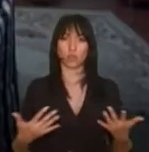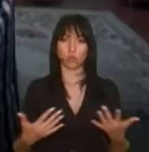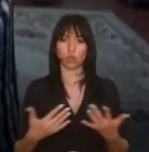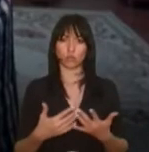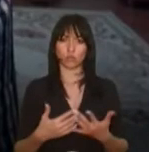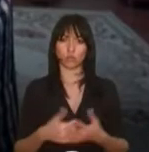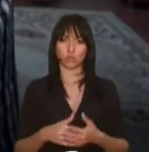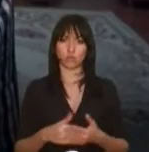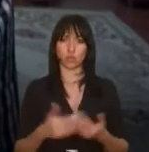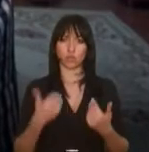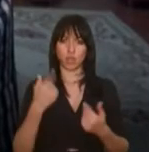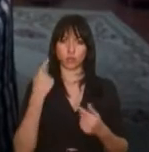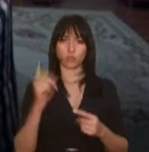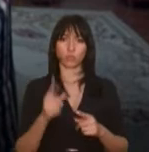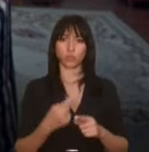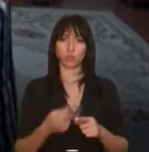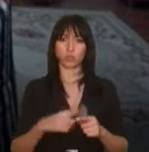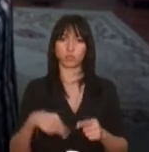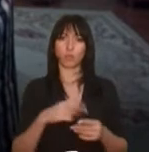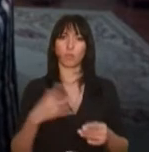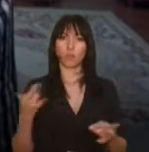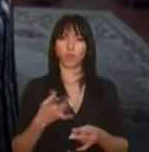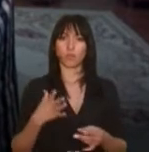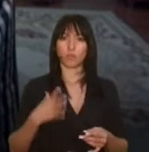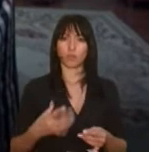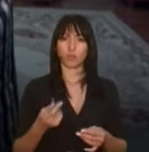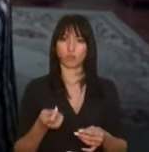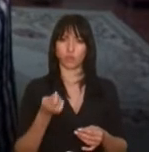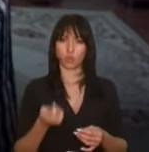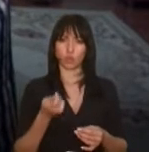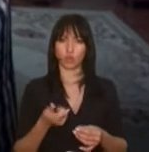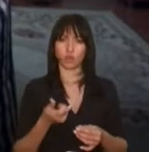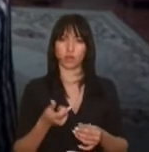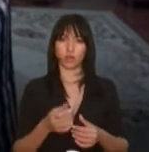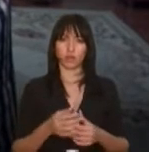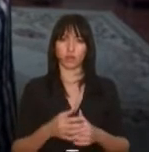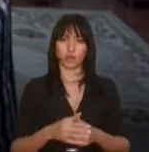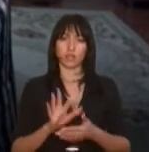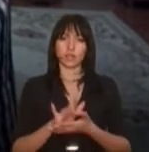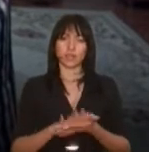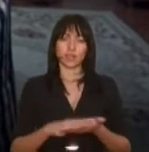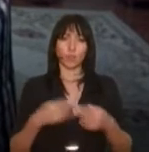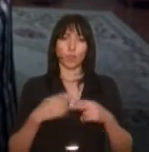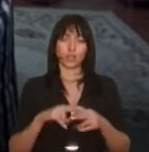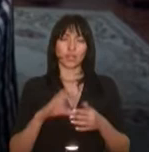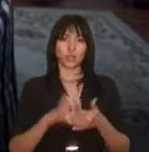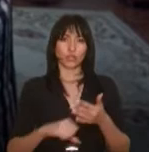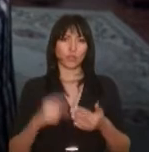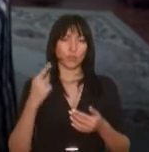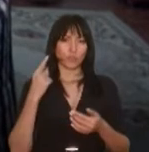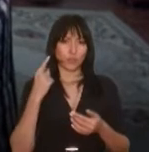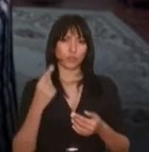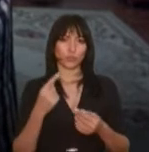Я думаю, що це ми повинні почекати, доки буде проведено службове розстеження і отримані